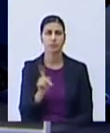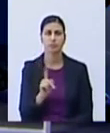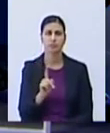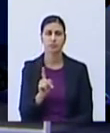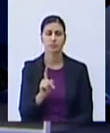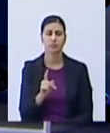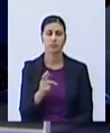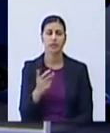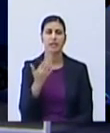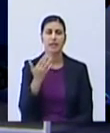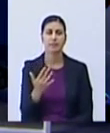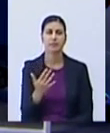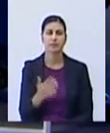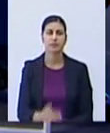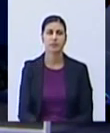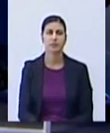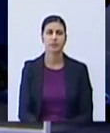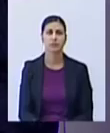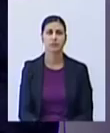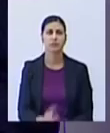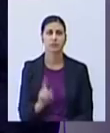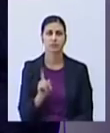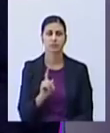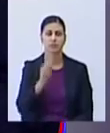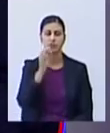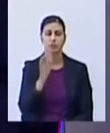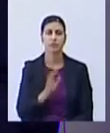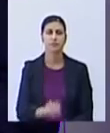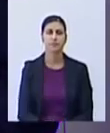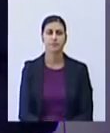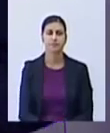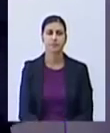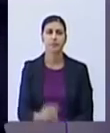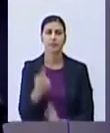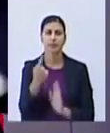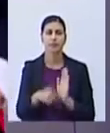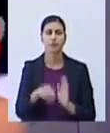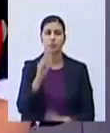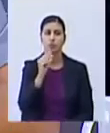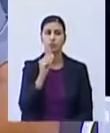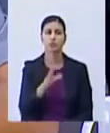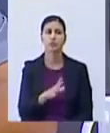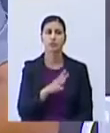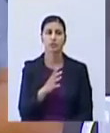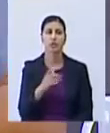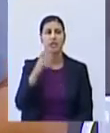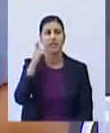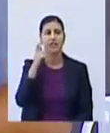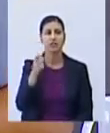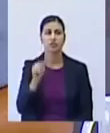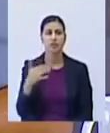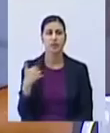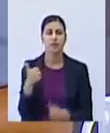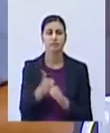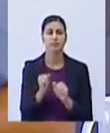არამდე არის რამდენიმე. ჩვენ ასე გვაბრალებდნენ შევეძებდნენ. ორი რაღაც ალიანს. ხო და მერც მუნეთ, აი გვაბრალებს მე დაგვაბრალებდნენ ბიძინა ივანიშვილი. ხო და